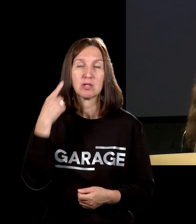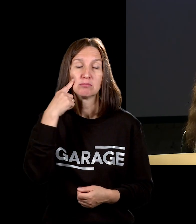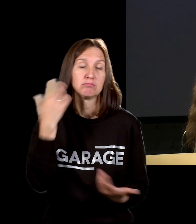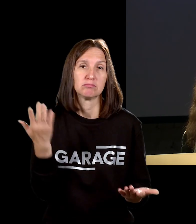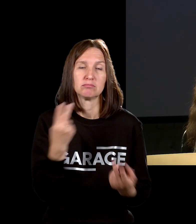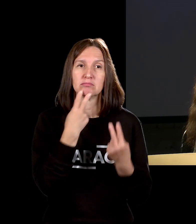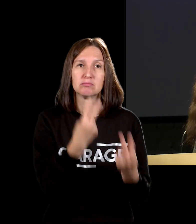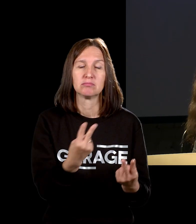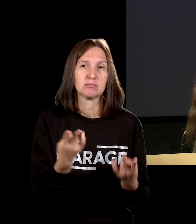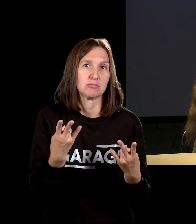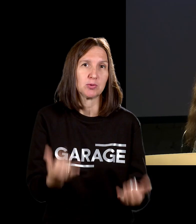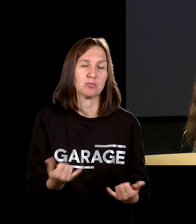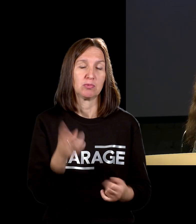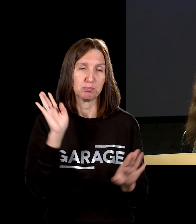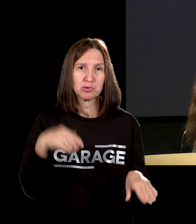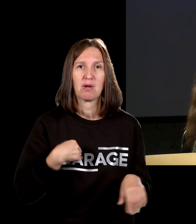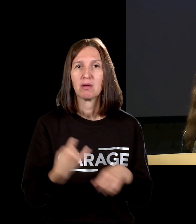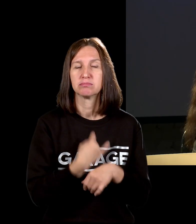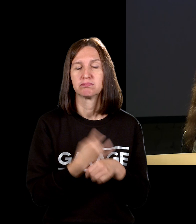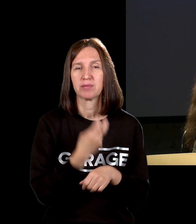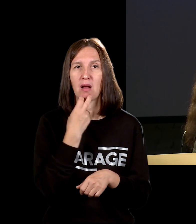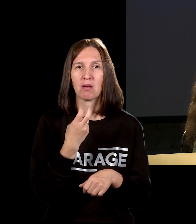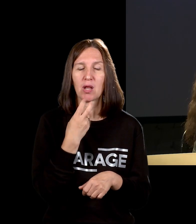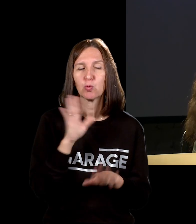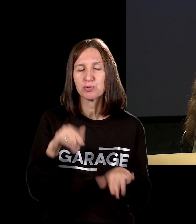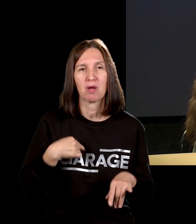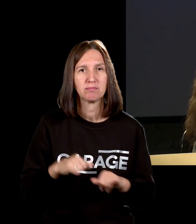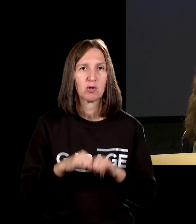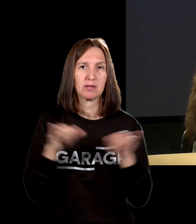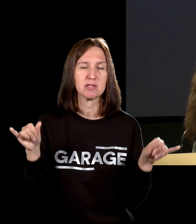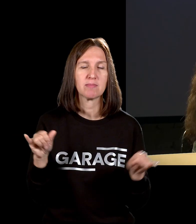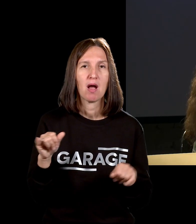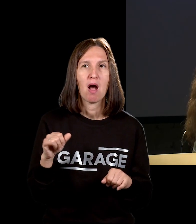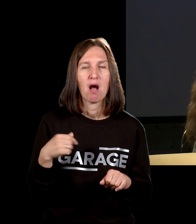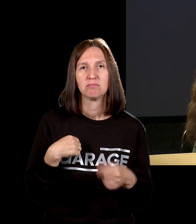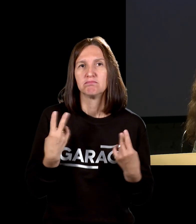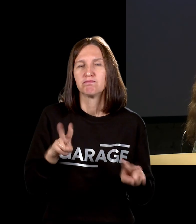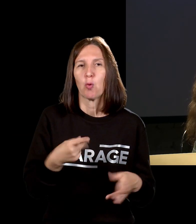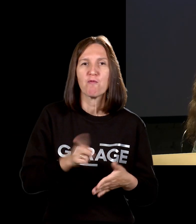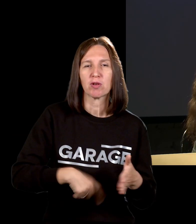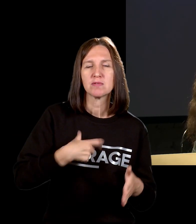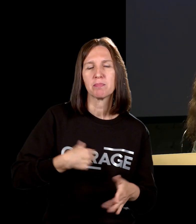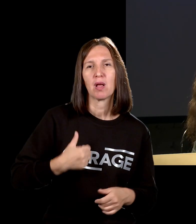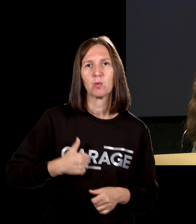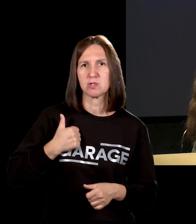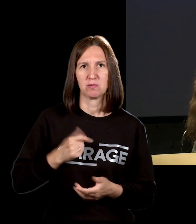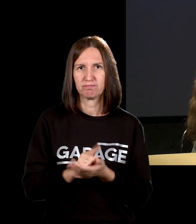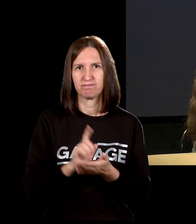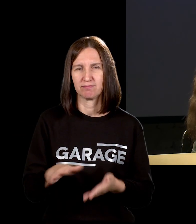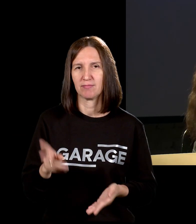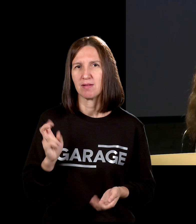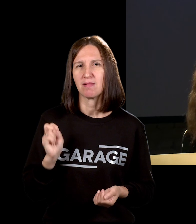предпочитать увидеть себя карикатурными и гротескными, а не уверенными в себе, исполненными собственного достоинства, как